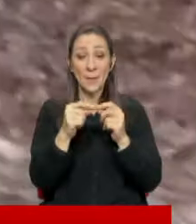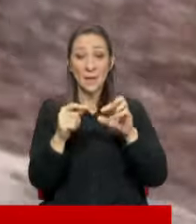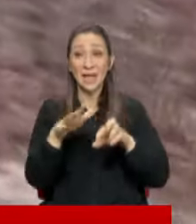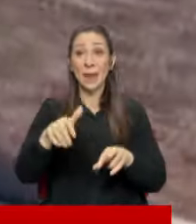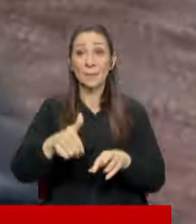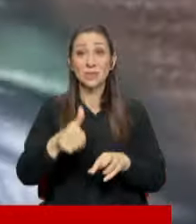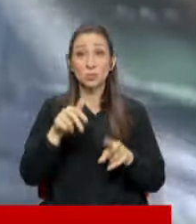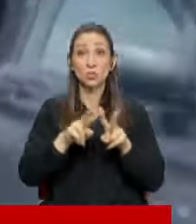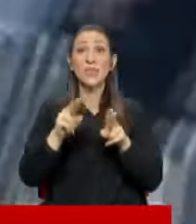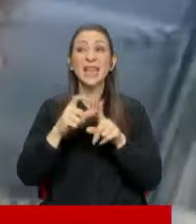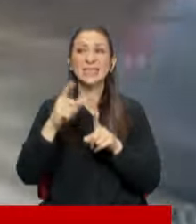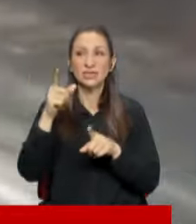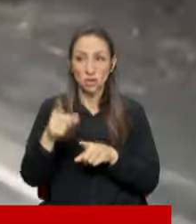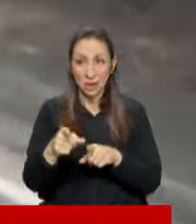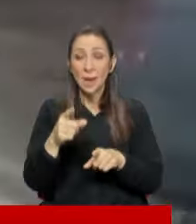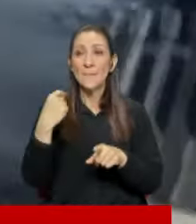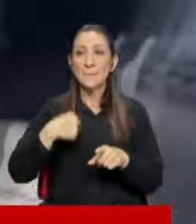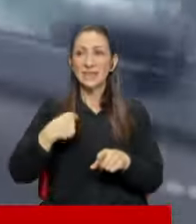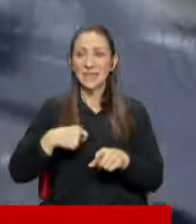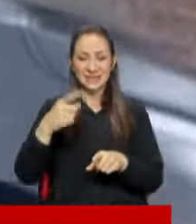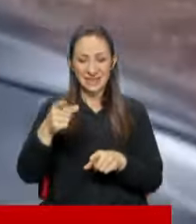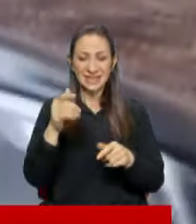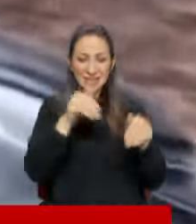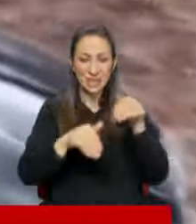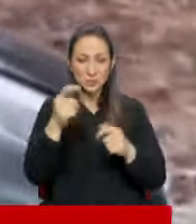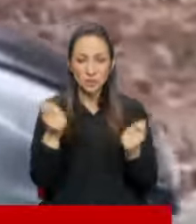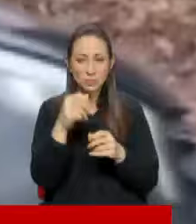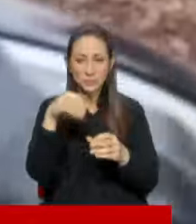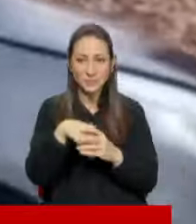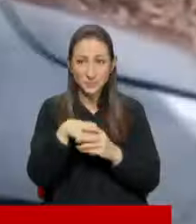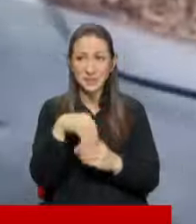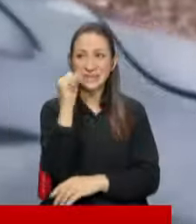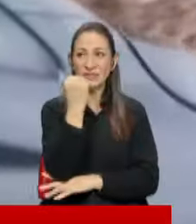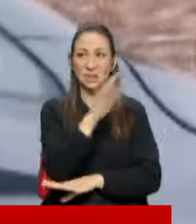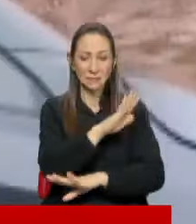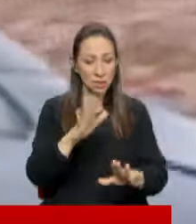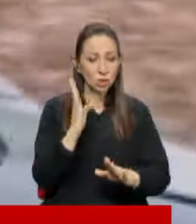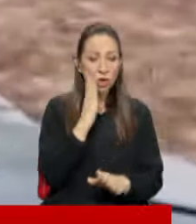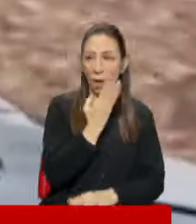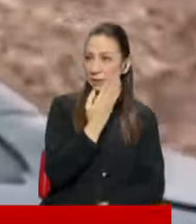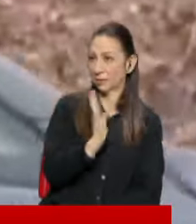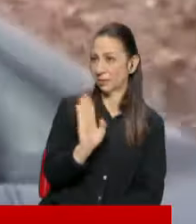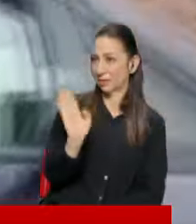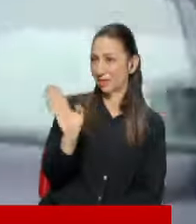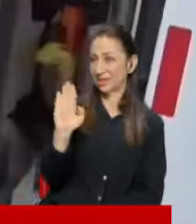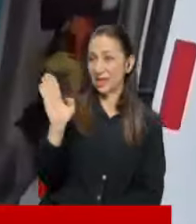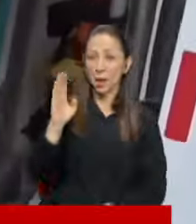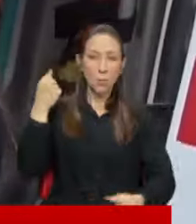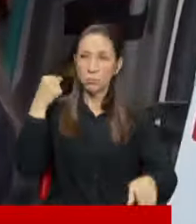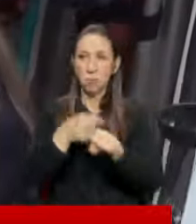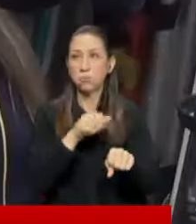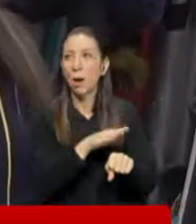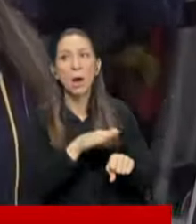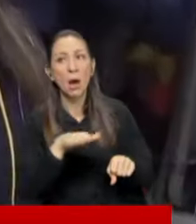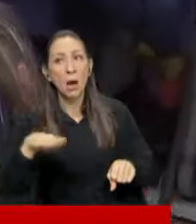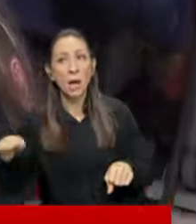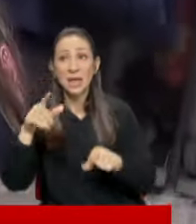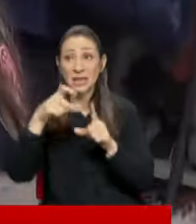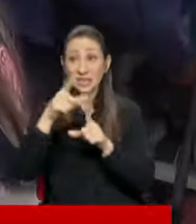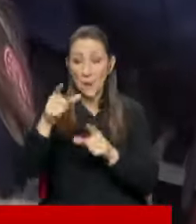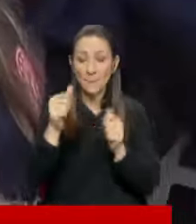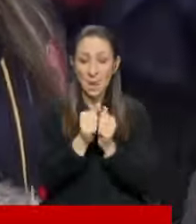Partisi Genel Başkanı Mustafa Desteci, pazartesi günü seçim çalışmaları için Sivas'tan Tokat'a giderken trafik kazası geçirdi. Kazada